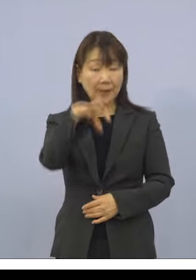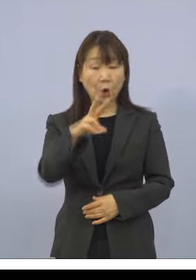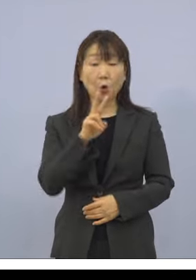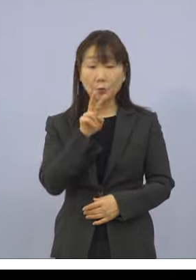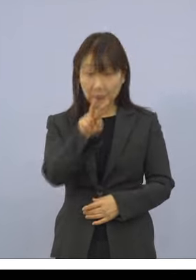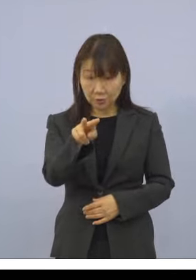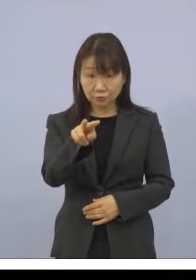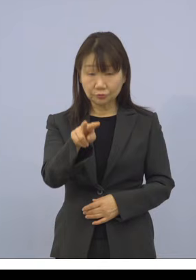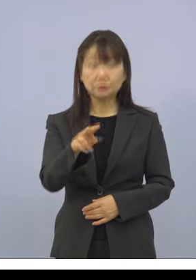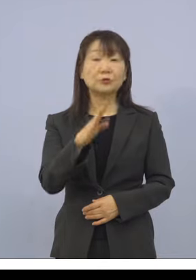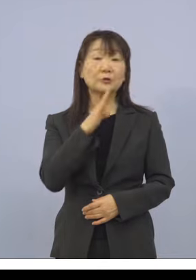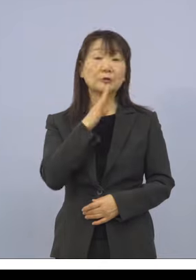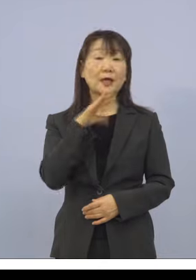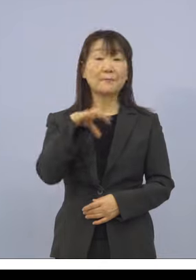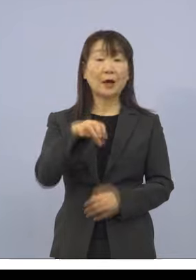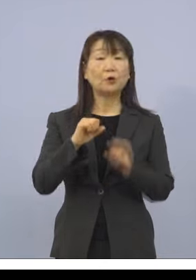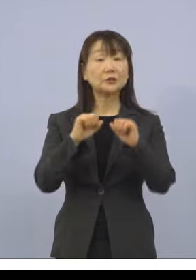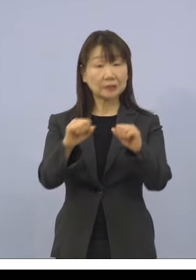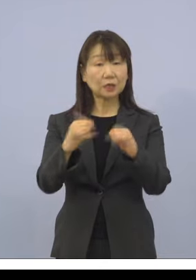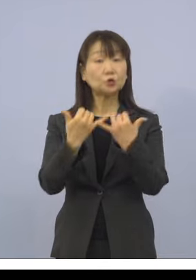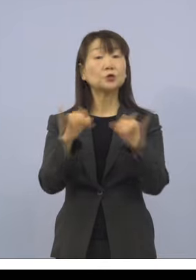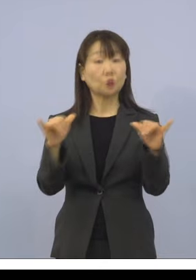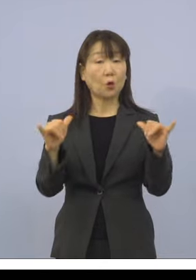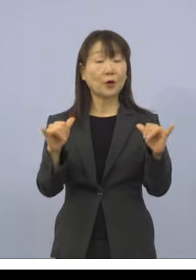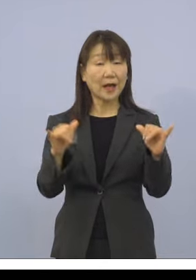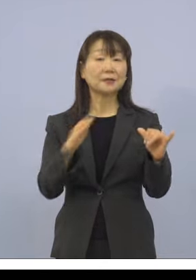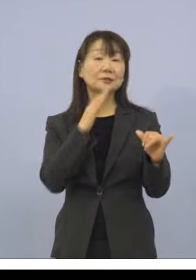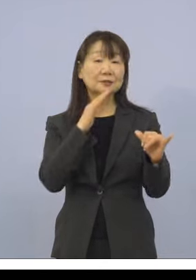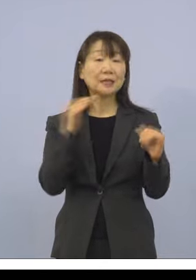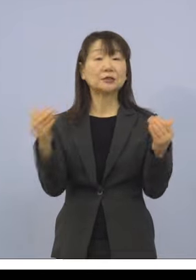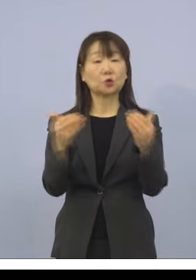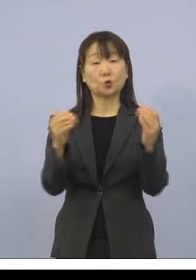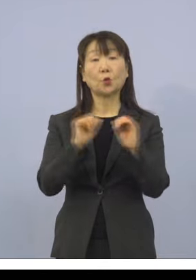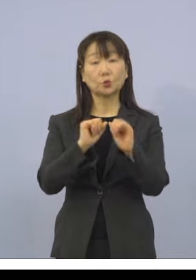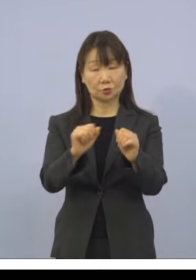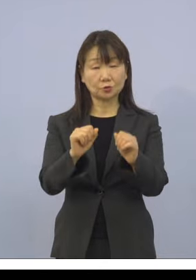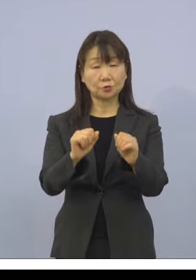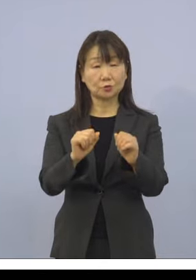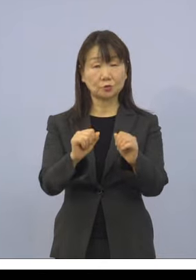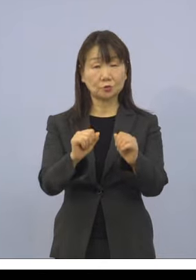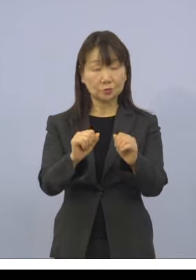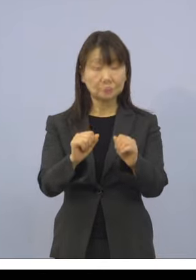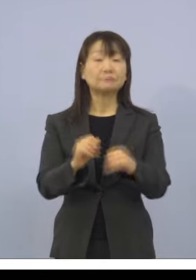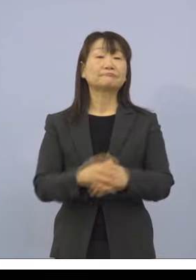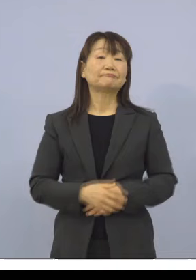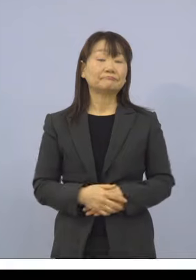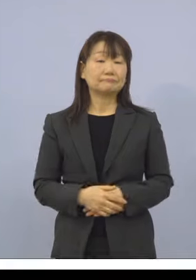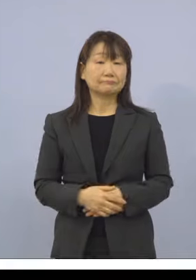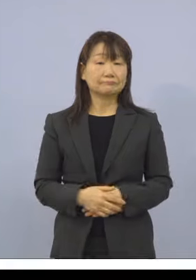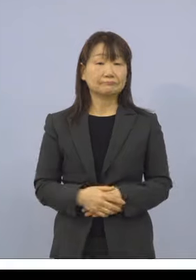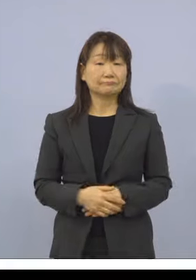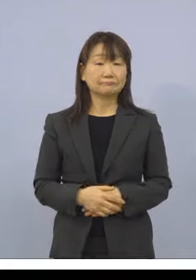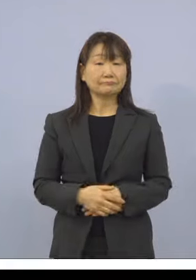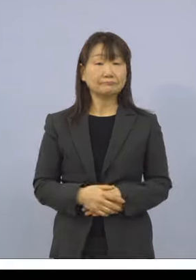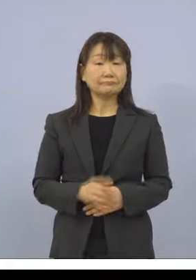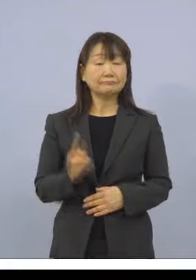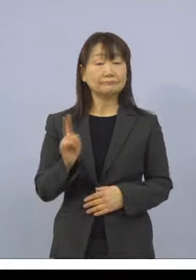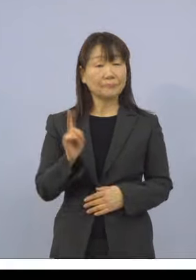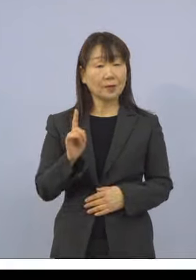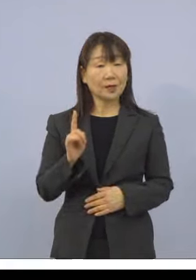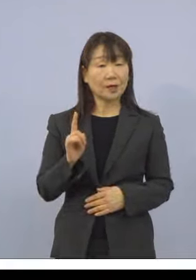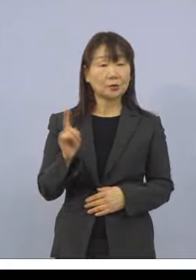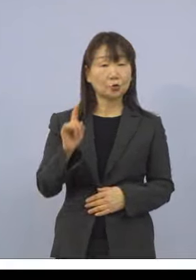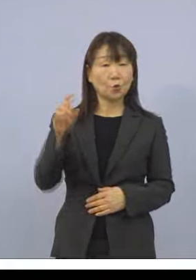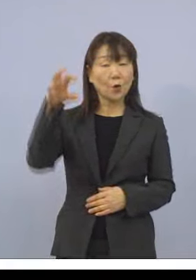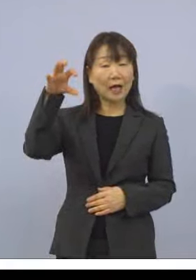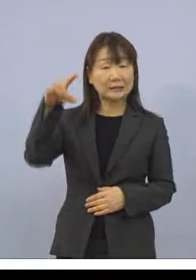また現場をやってる者が実際仕事をするということ、なんか屋上奥にですね、何か支店があったり何かあ